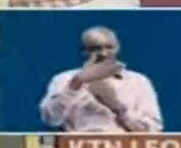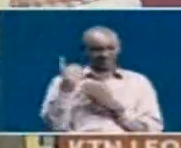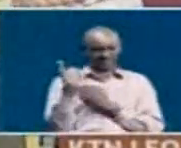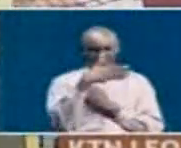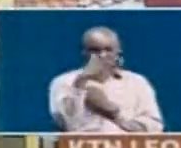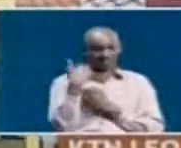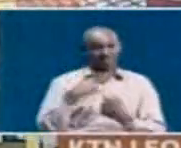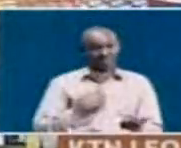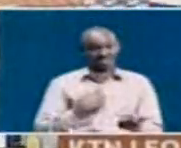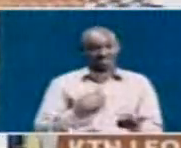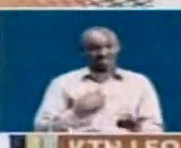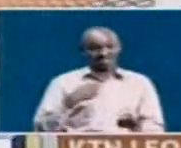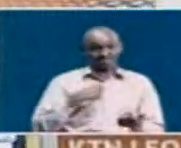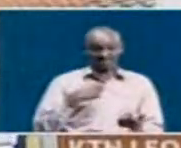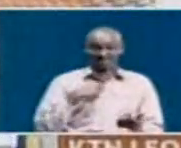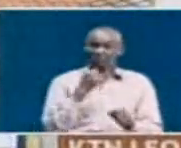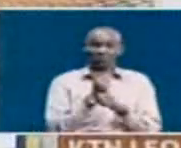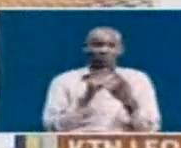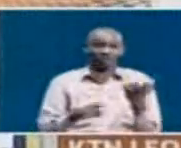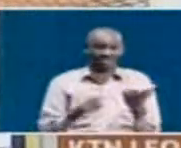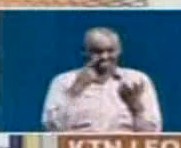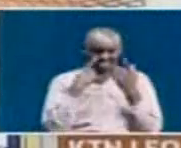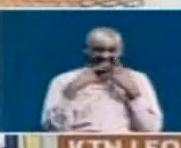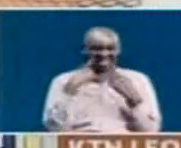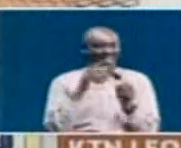niroga, niliza.